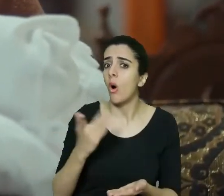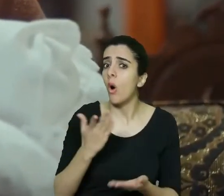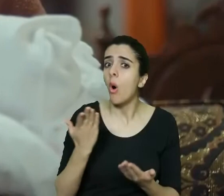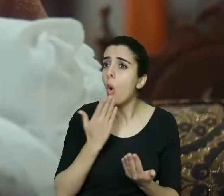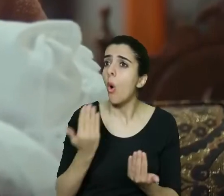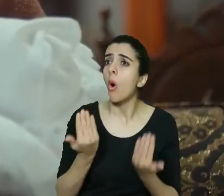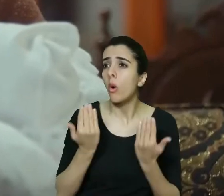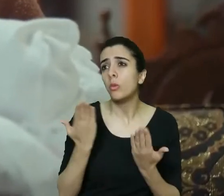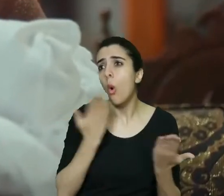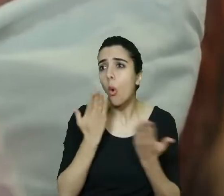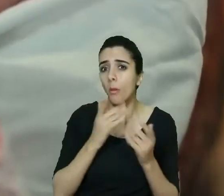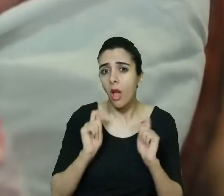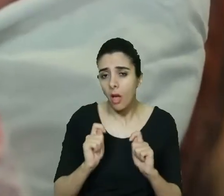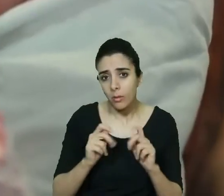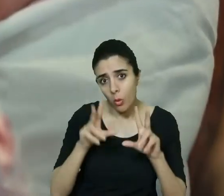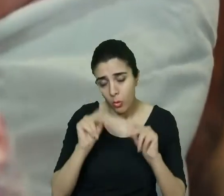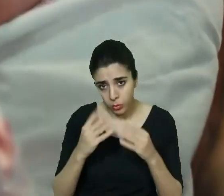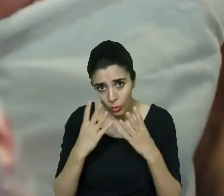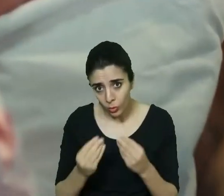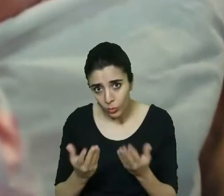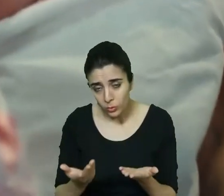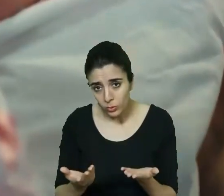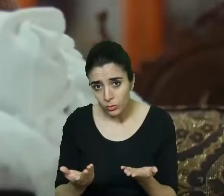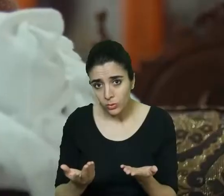uyumuyormuş bu minnak. Sevde tatlı uykusunda.